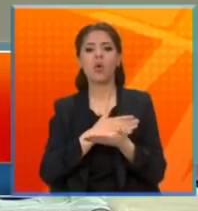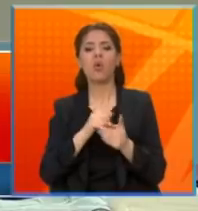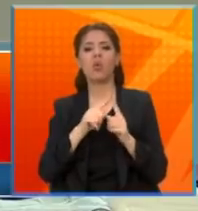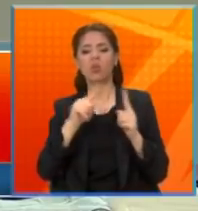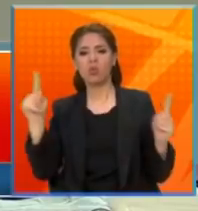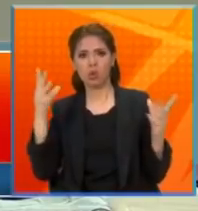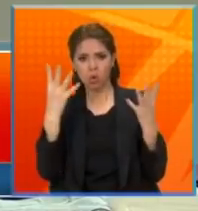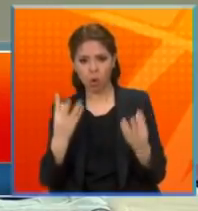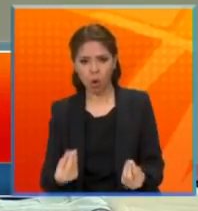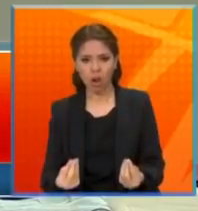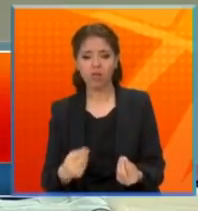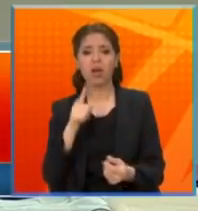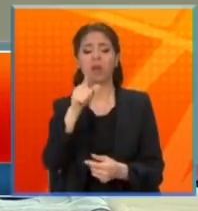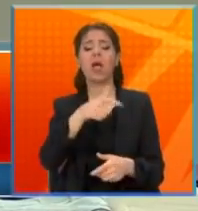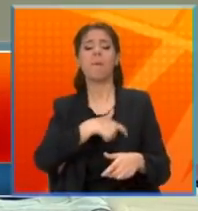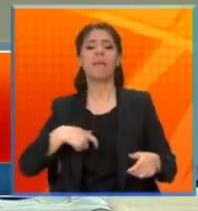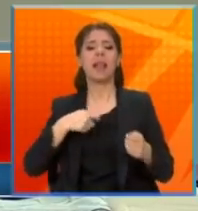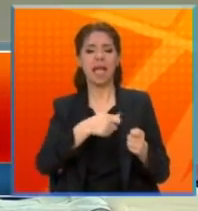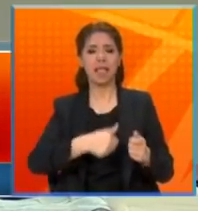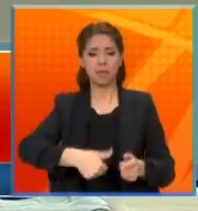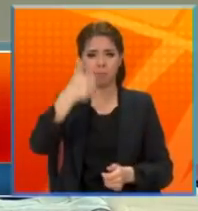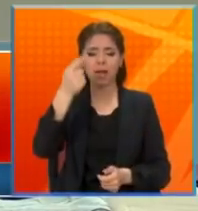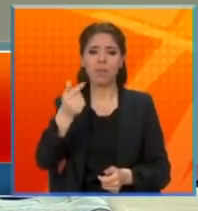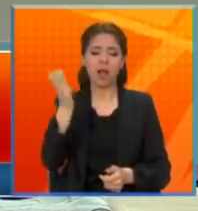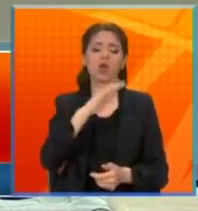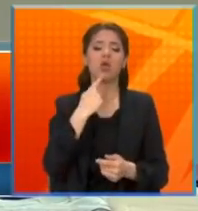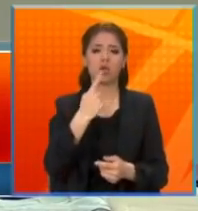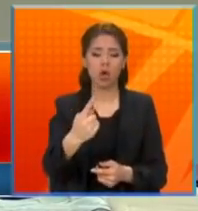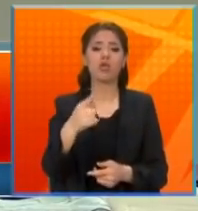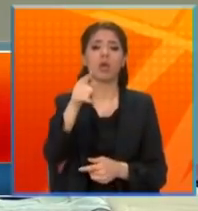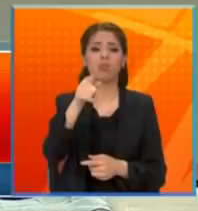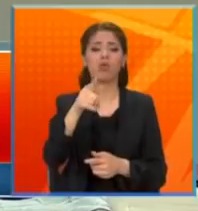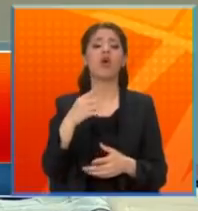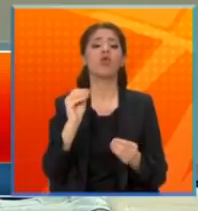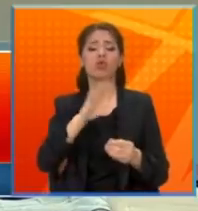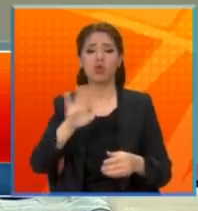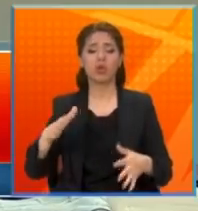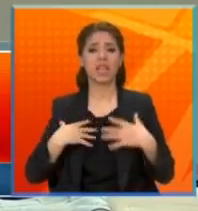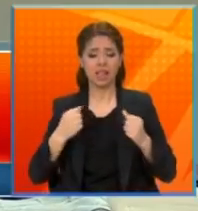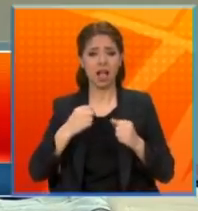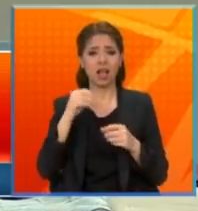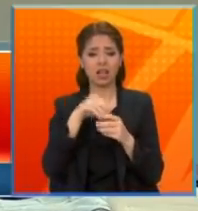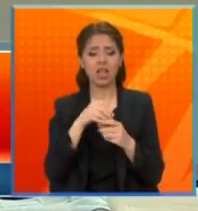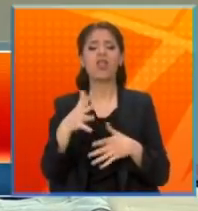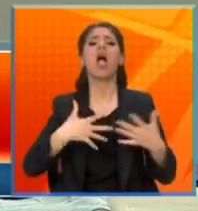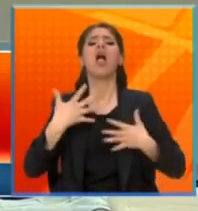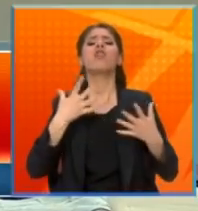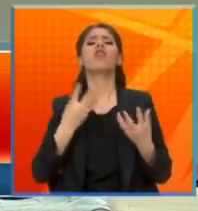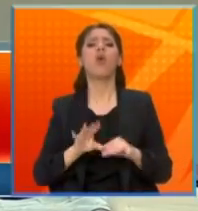uzatılacak. Sayın Bakanım birazdan söylemiş olacak. Çocuklarınızın sağlığı konusunda endişeli